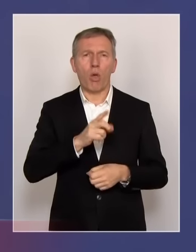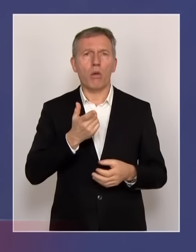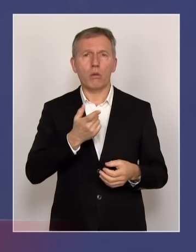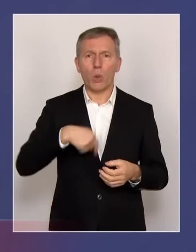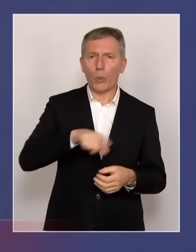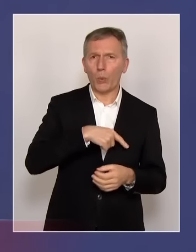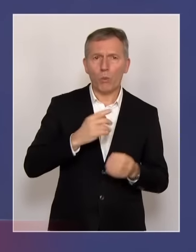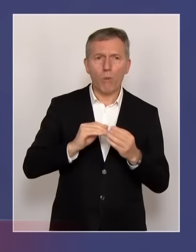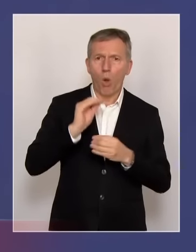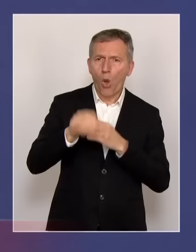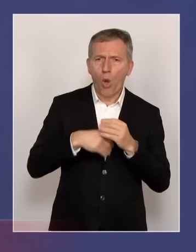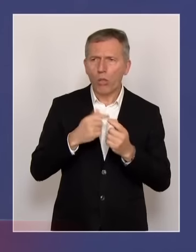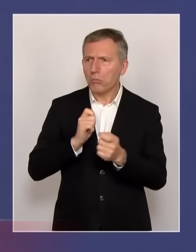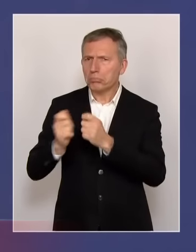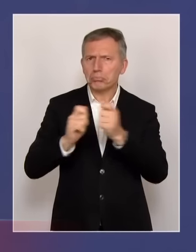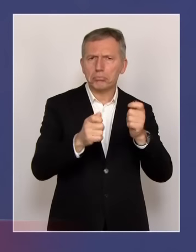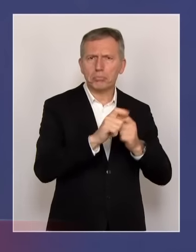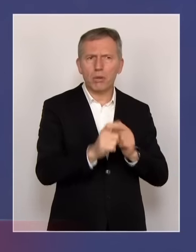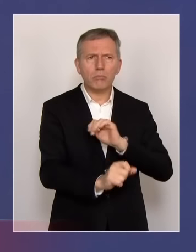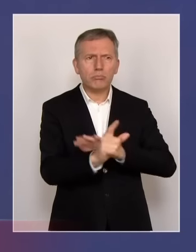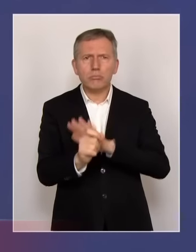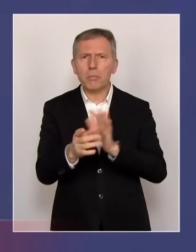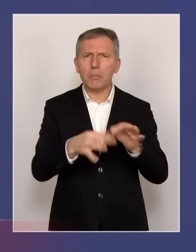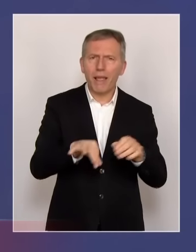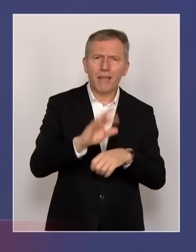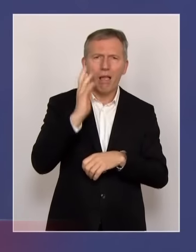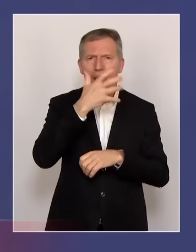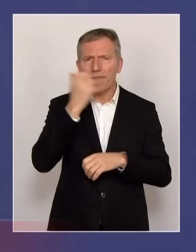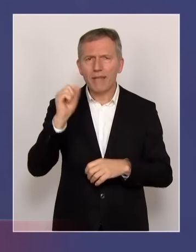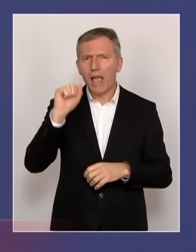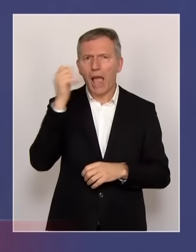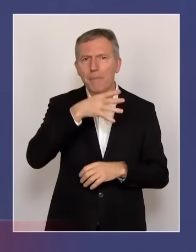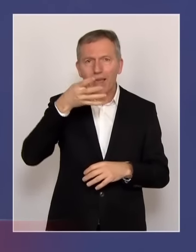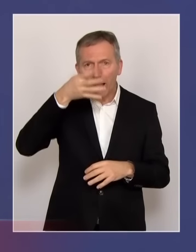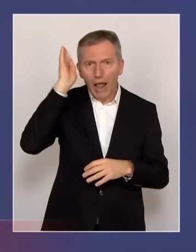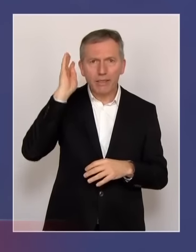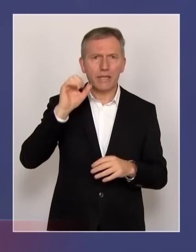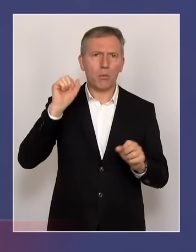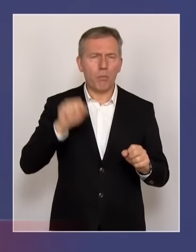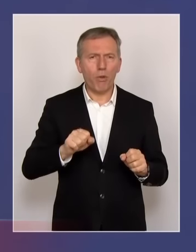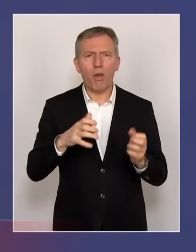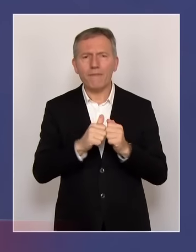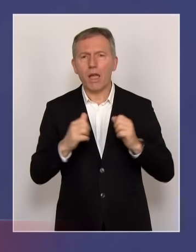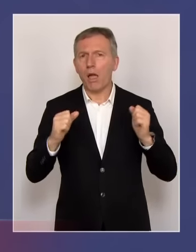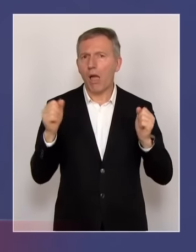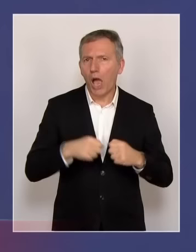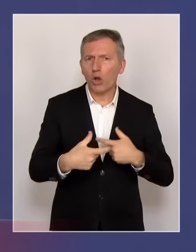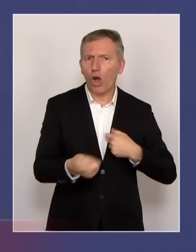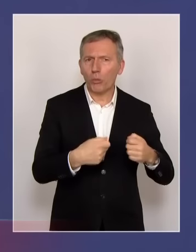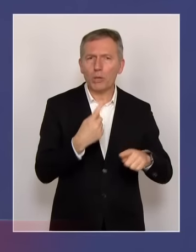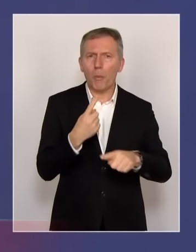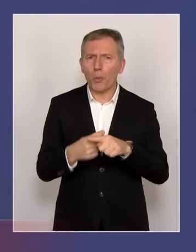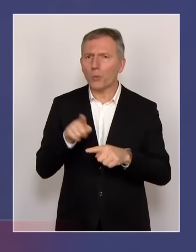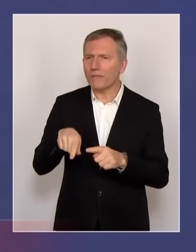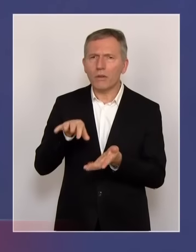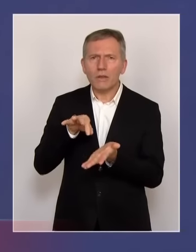à toutes les régions du monde, aux émergents, à l'Afrique, à l'Amérique latine. Et pas simplement par des accords commerciaux, mais avec des